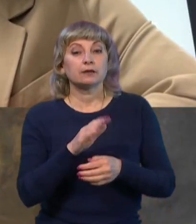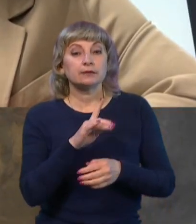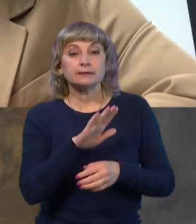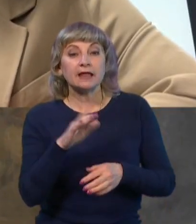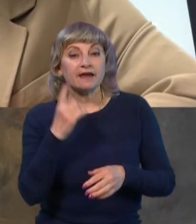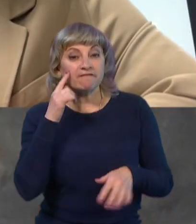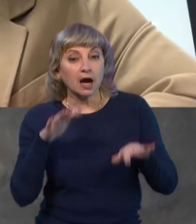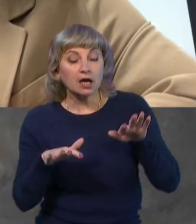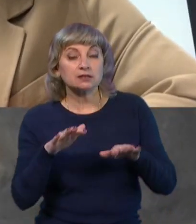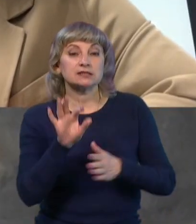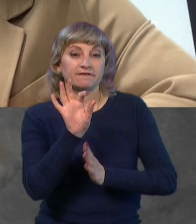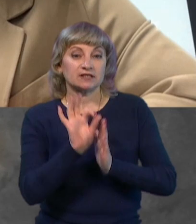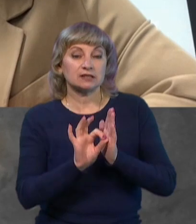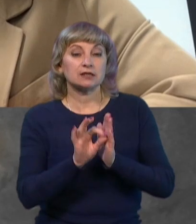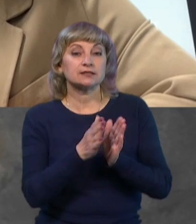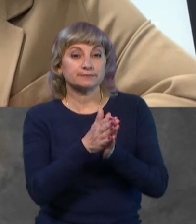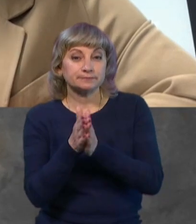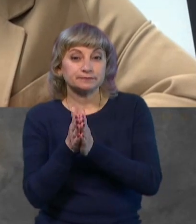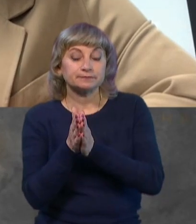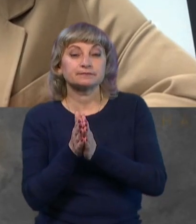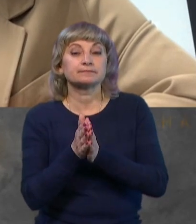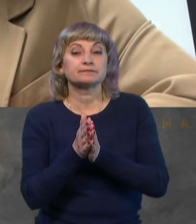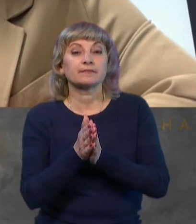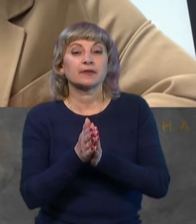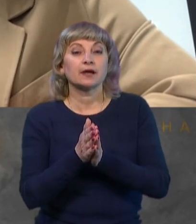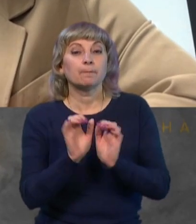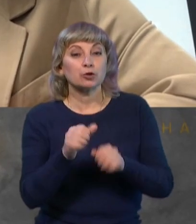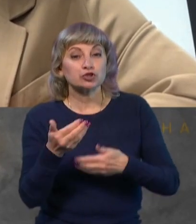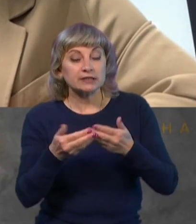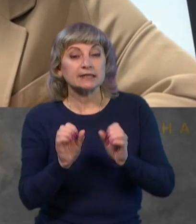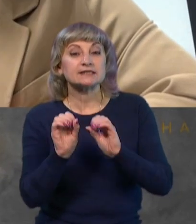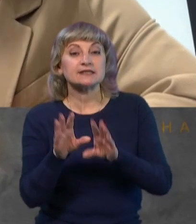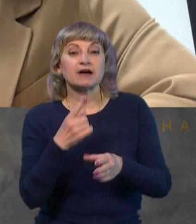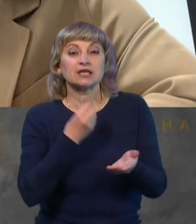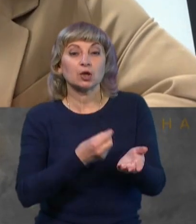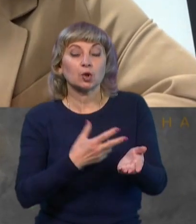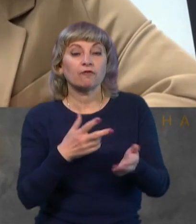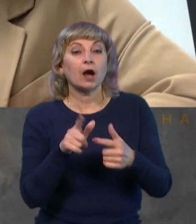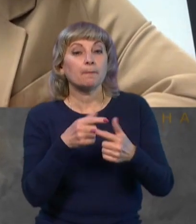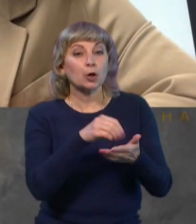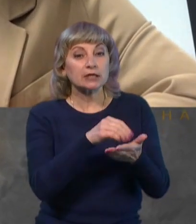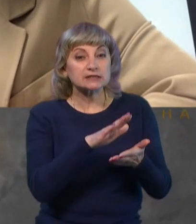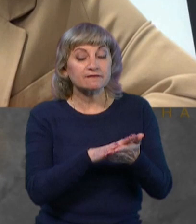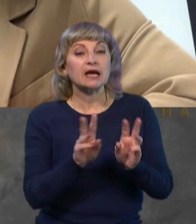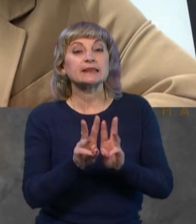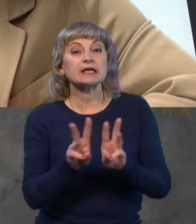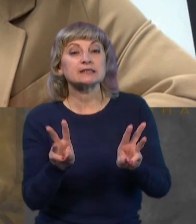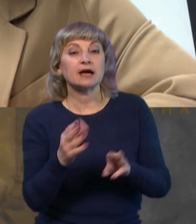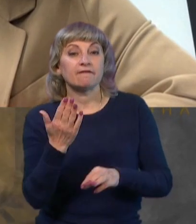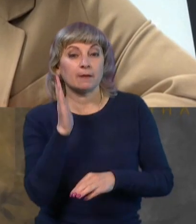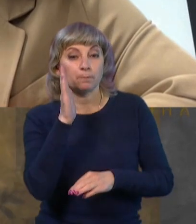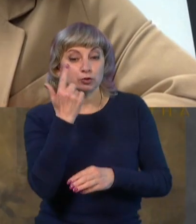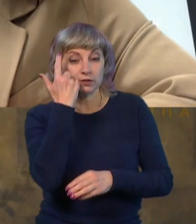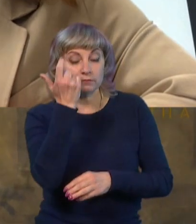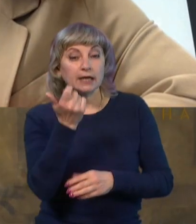вагайтеся, відразу закликаю, тоді можна йти і здавати кров, або ж реєструватися на сайті, і вам піде